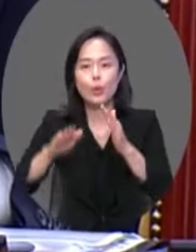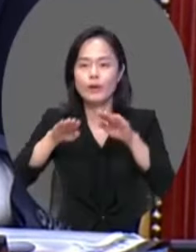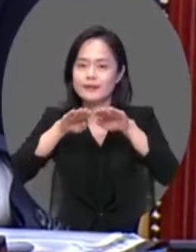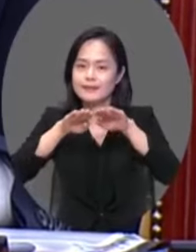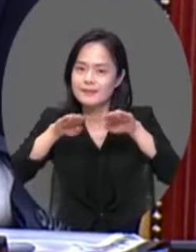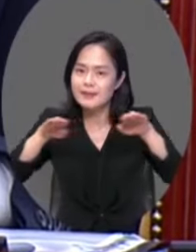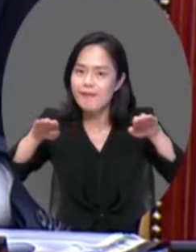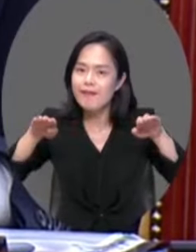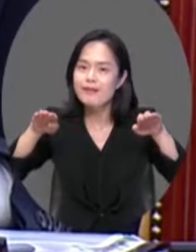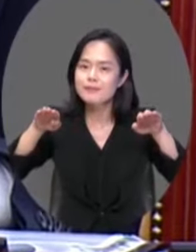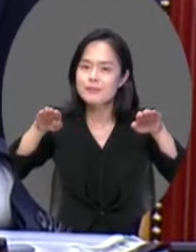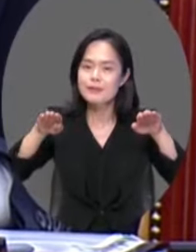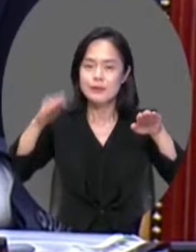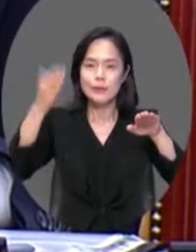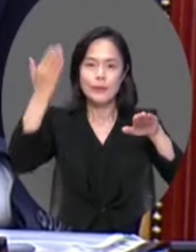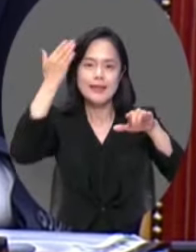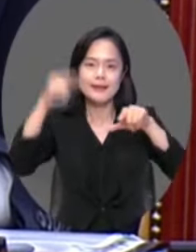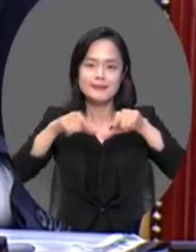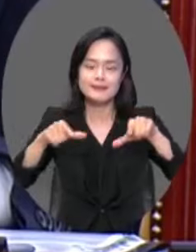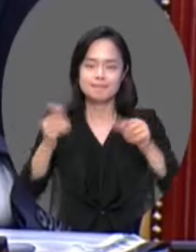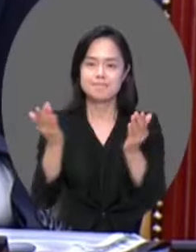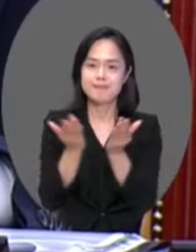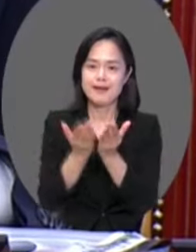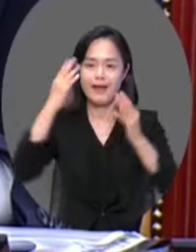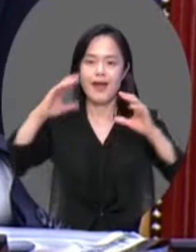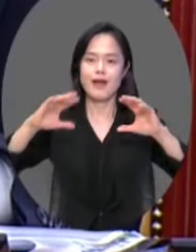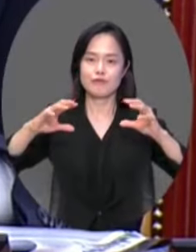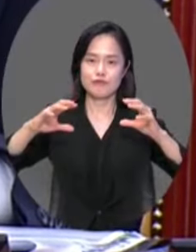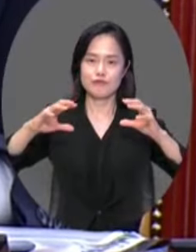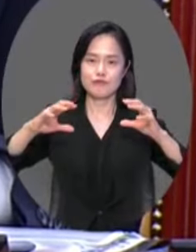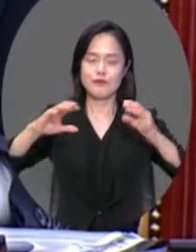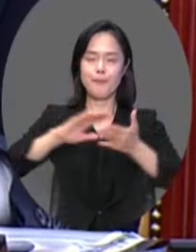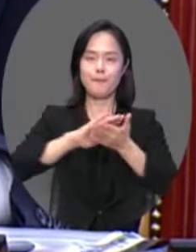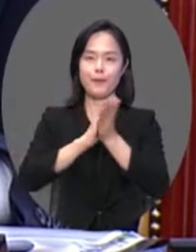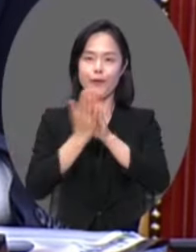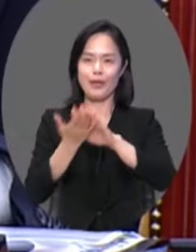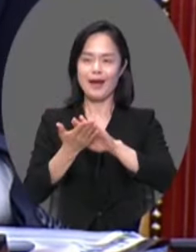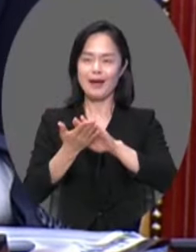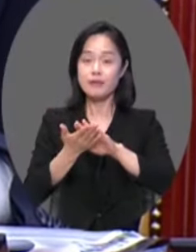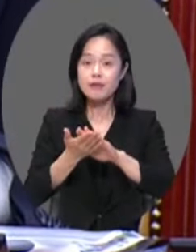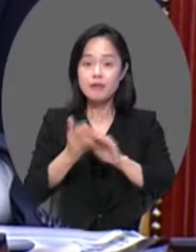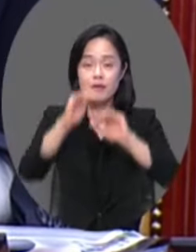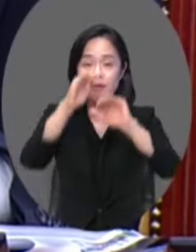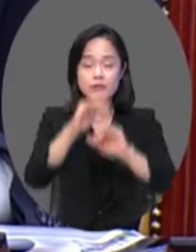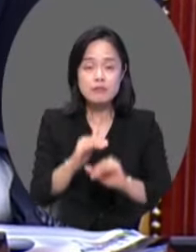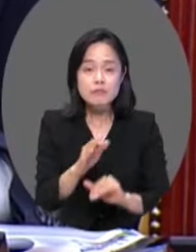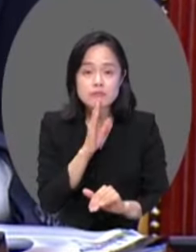국정 철학입니다. 동의하십니까? 아, 그건 알고 있습니다. 왜 답변 안 하셨죠?